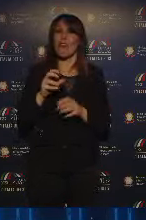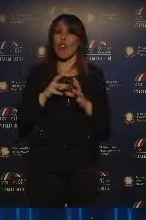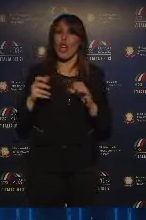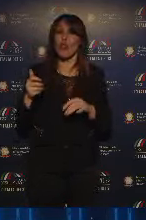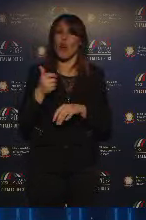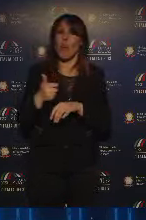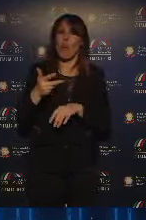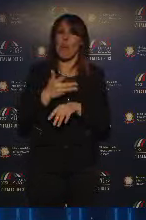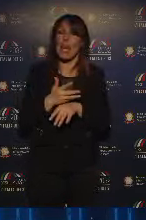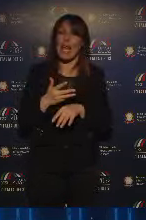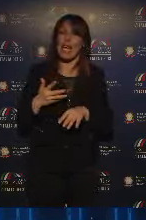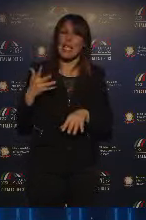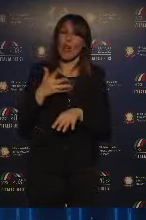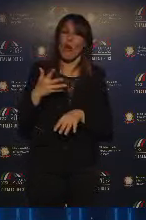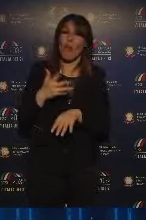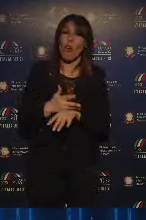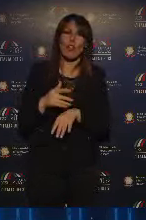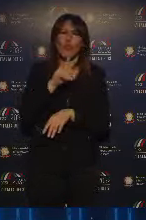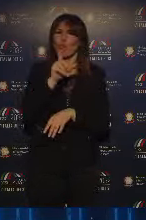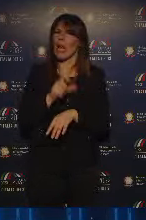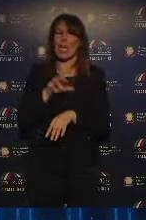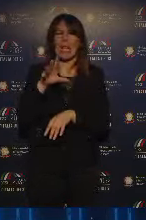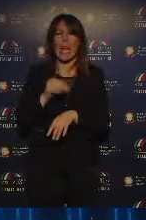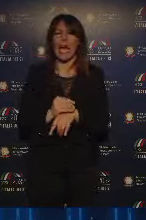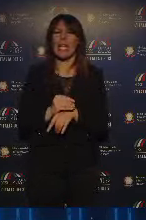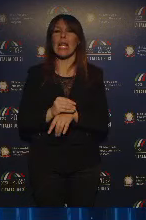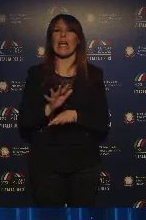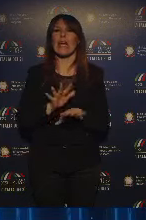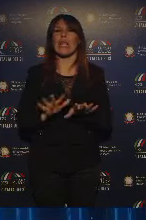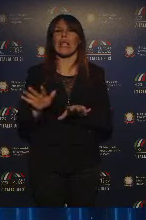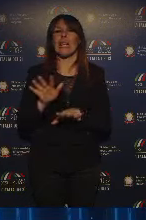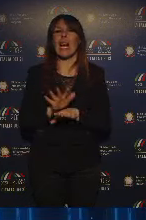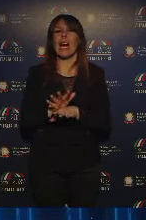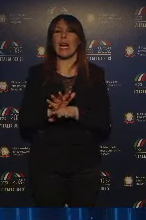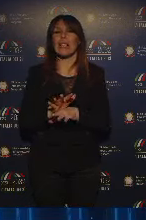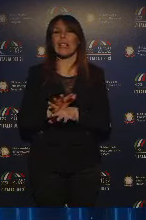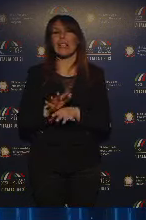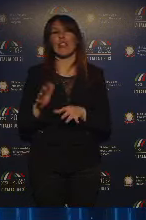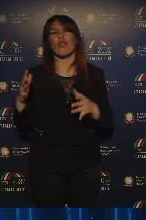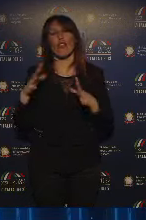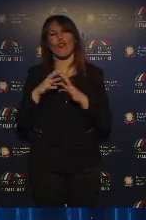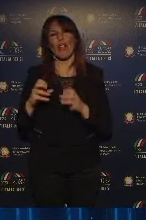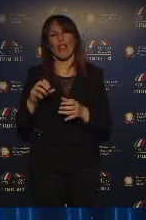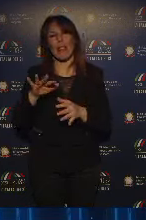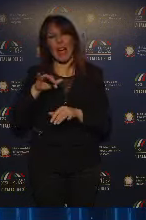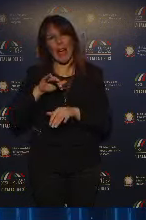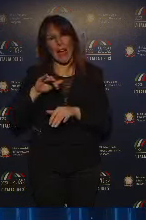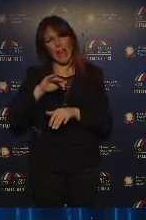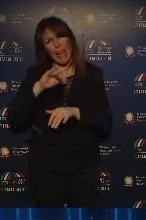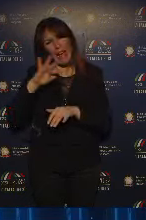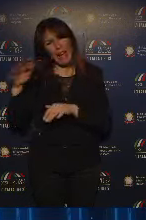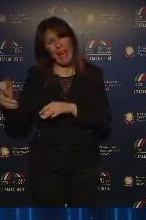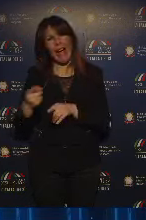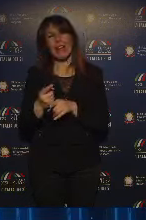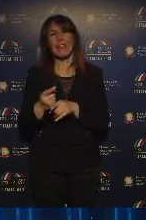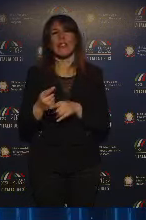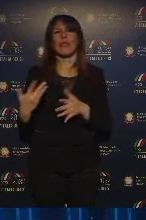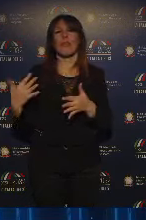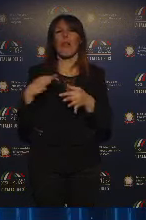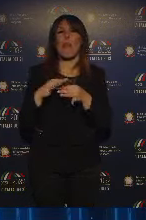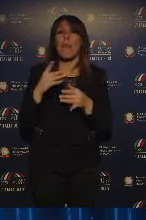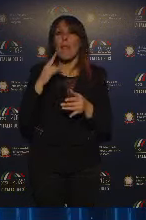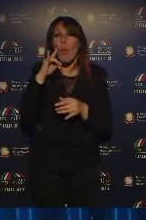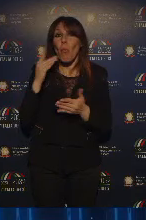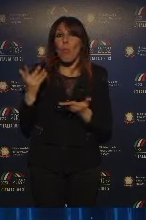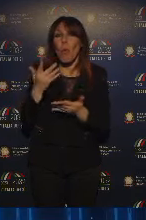è in tutta Italia i dati di una società terza di consulenza Open economics se qualcuno vorrà curiosare e googlare